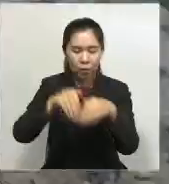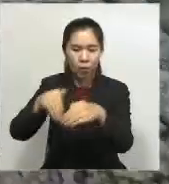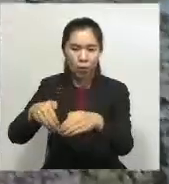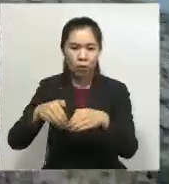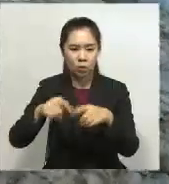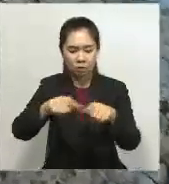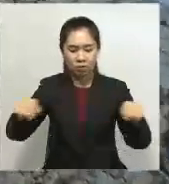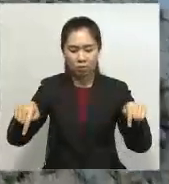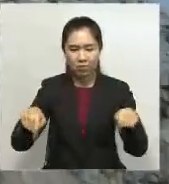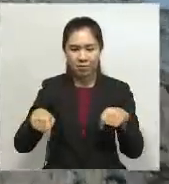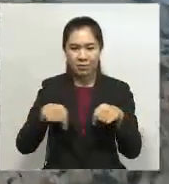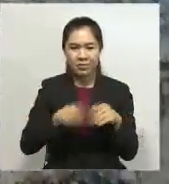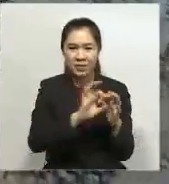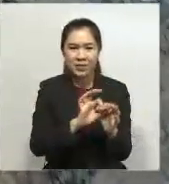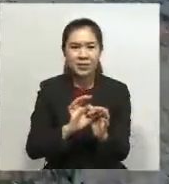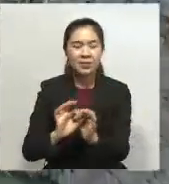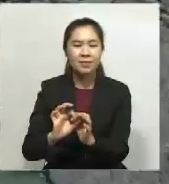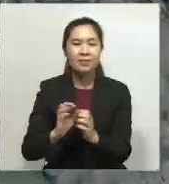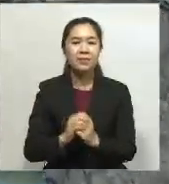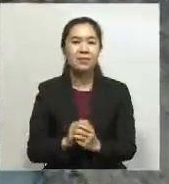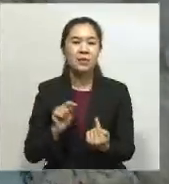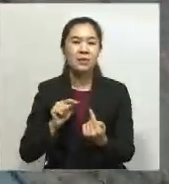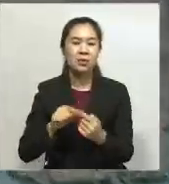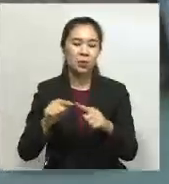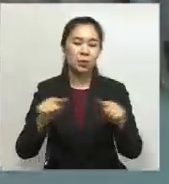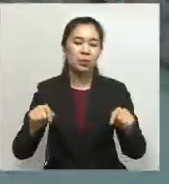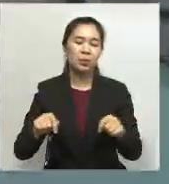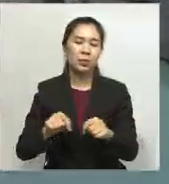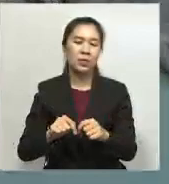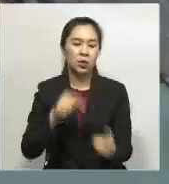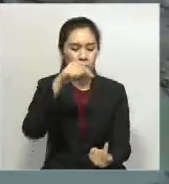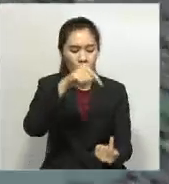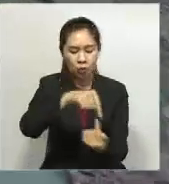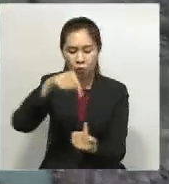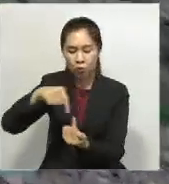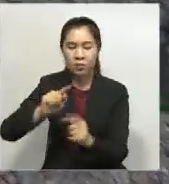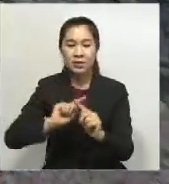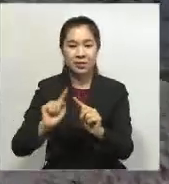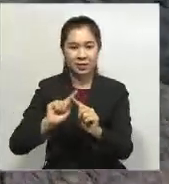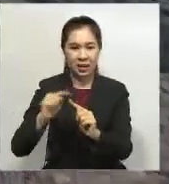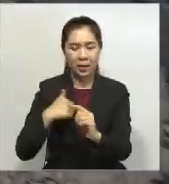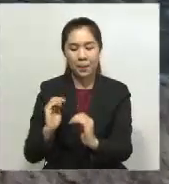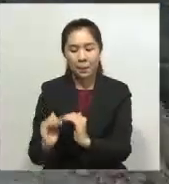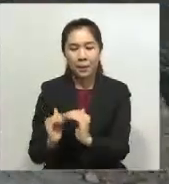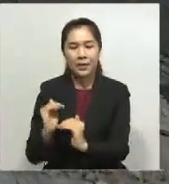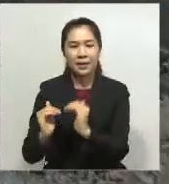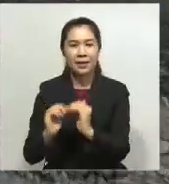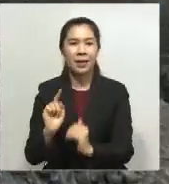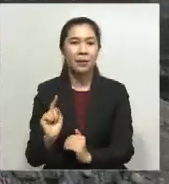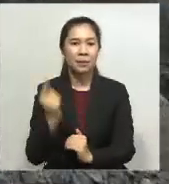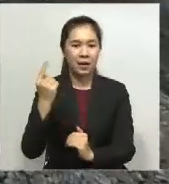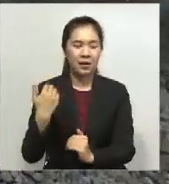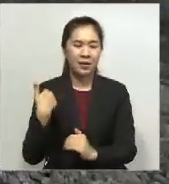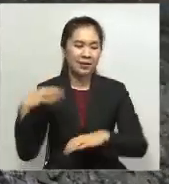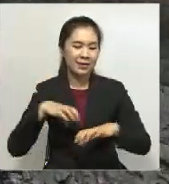ไฟดักตะกอนแล้วก็เชื่อมต่อกับเรื่องของบึงสีไฟในจุดต่างๆขึ้นมาโดยการพัฒนาโครงสร้างน้ำใหม่นะคะให้สามาร